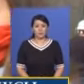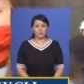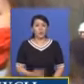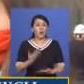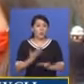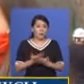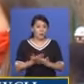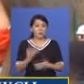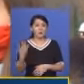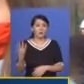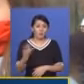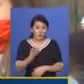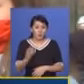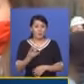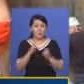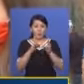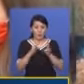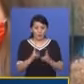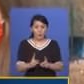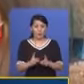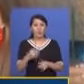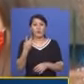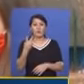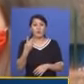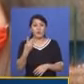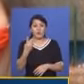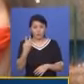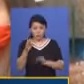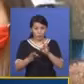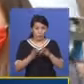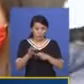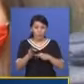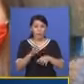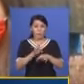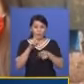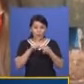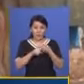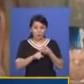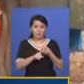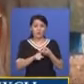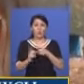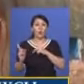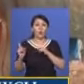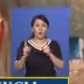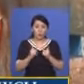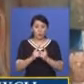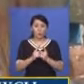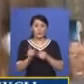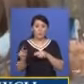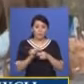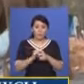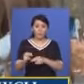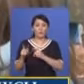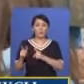развернуть все койки. Егер төтенше жағдай орын алса, 24 сағаттың ішінде коронавирусты жұқтырғандарды қабылдап, қажетті ем-дом жасауға